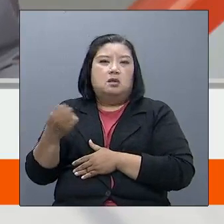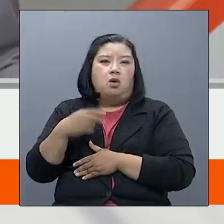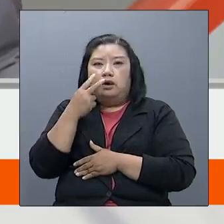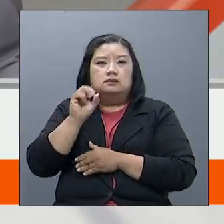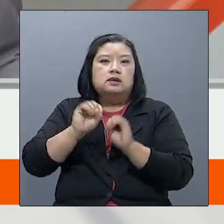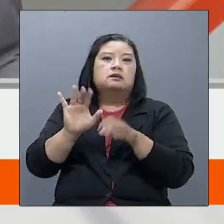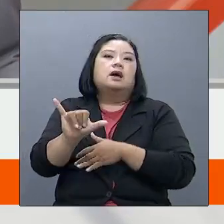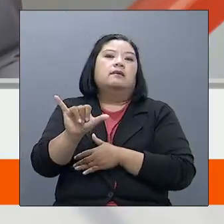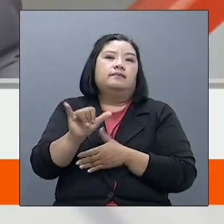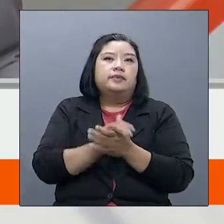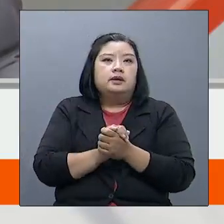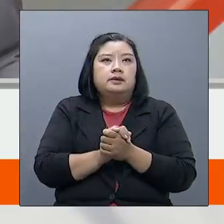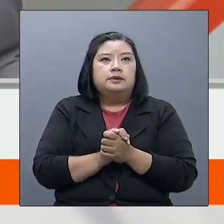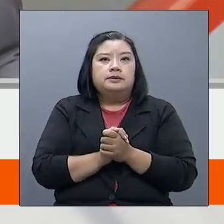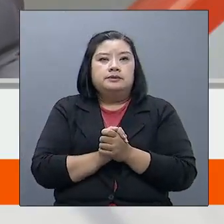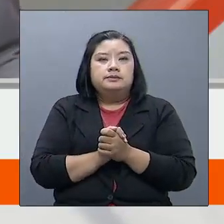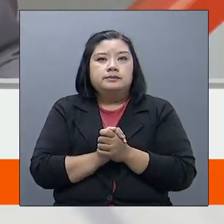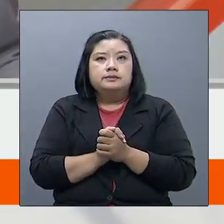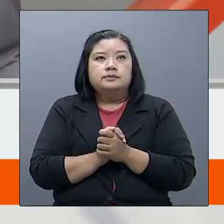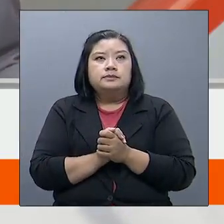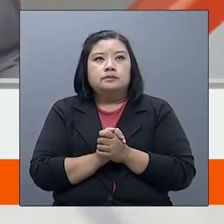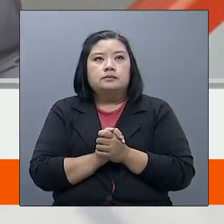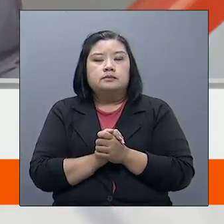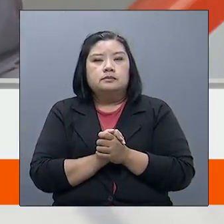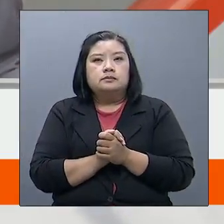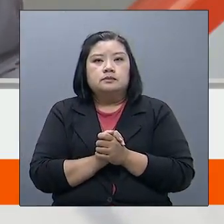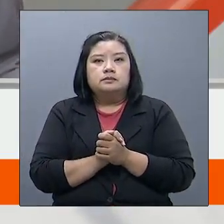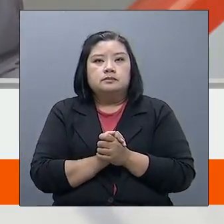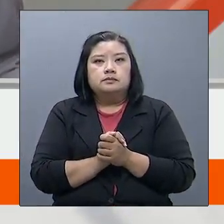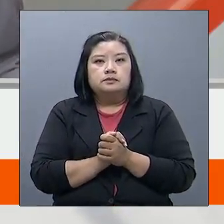คุณอภิชาติคาดหวังค่ะเชิญค่ะ คืออย่างนี้นะครับ